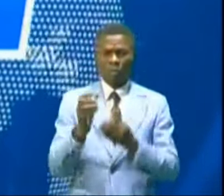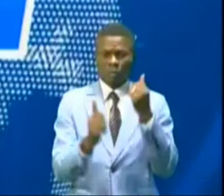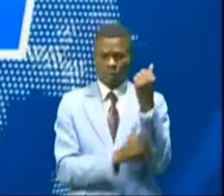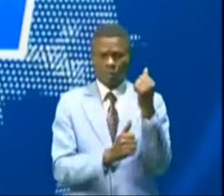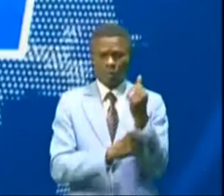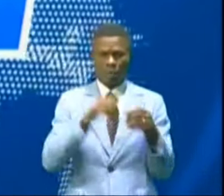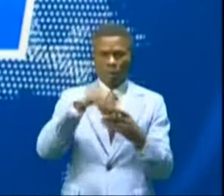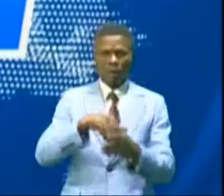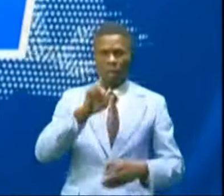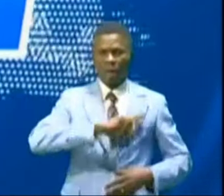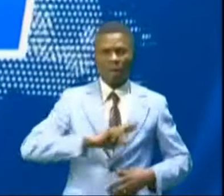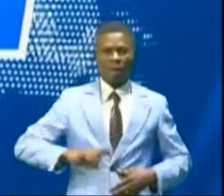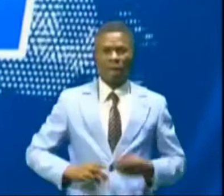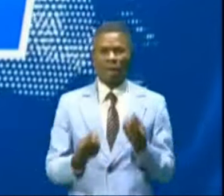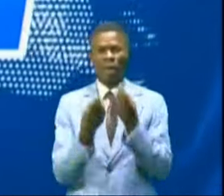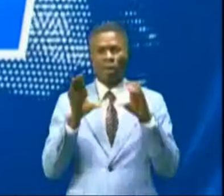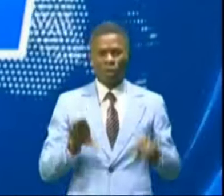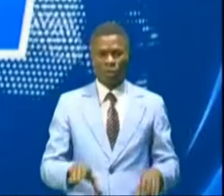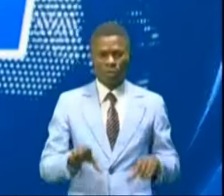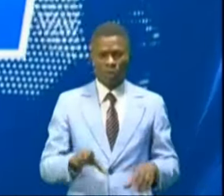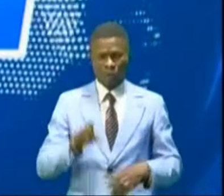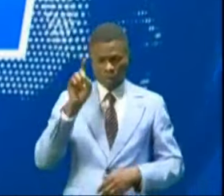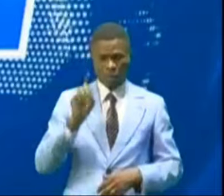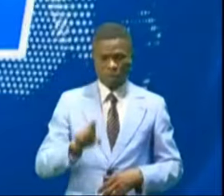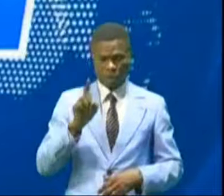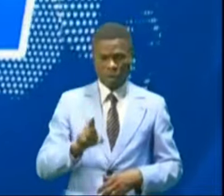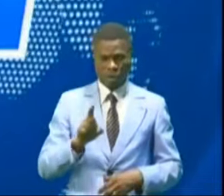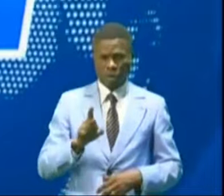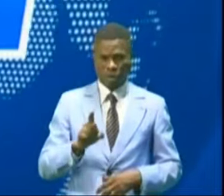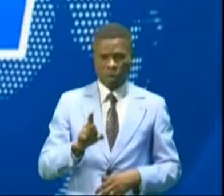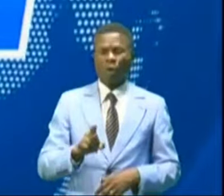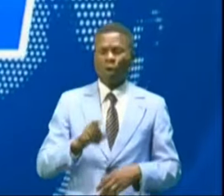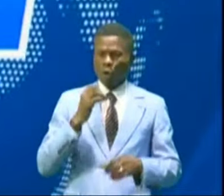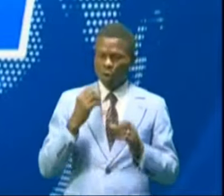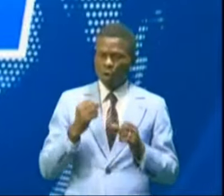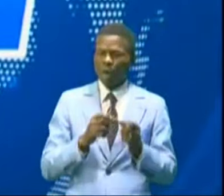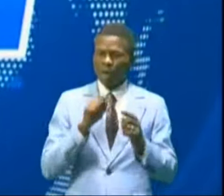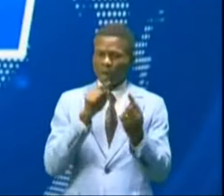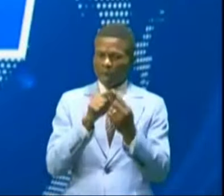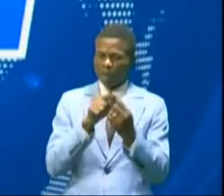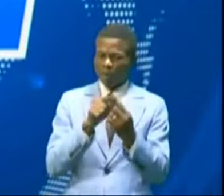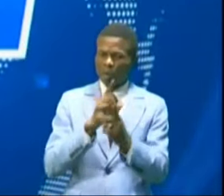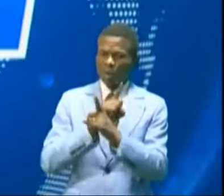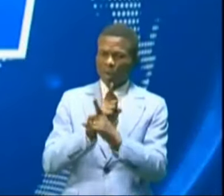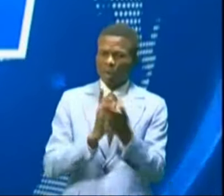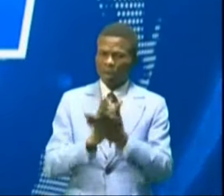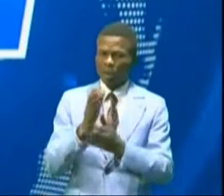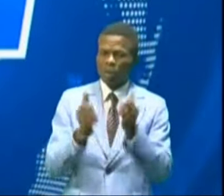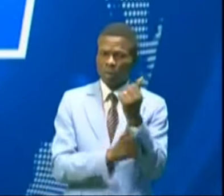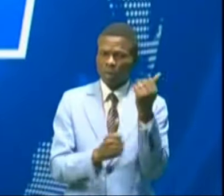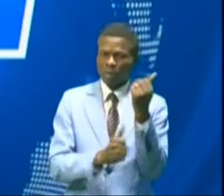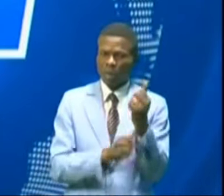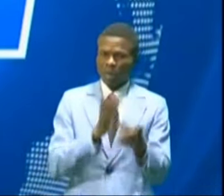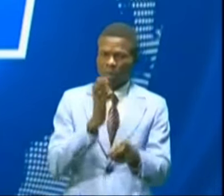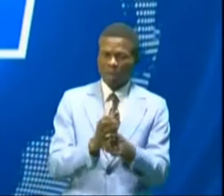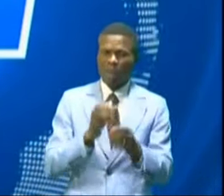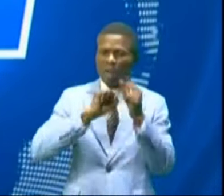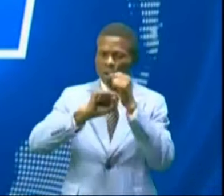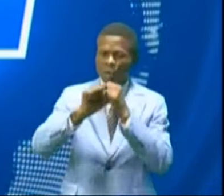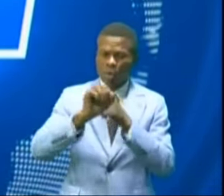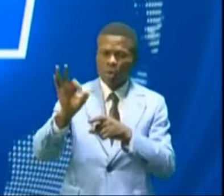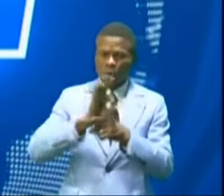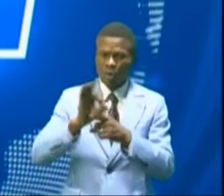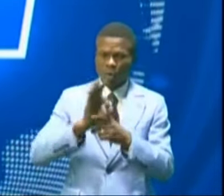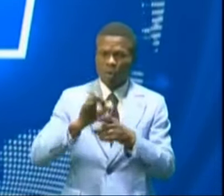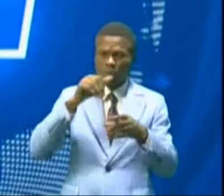en République démocratique du Congo doit être le leitmotiv des défenseurs des droits de l'homme. Ils ont été sensibilisés